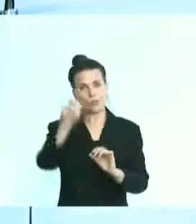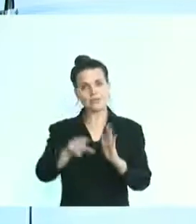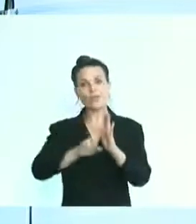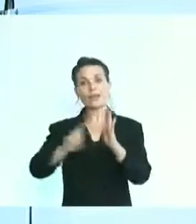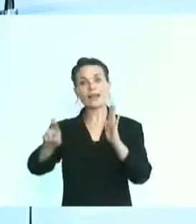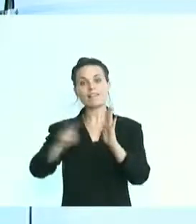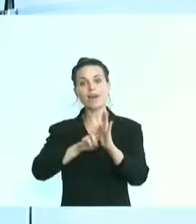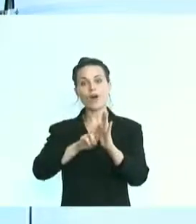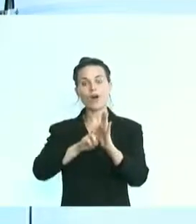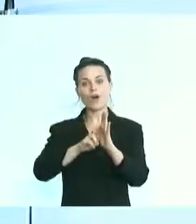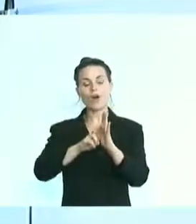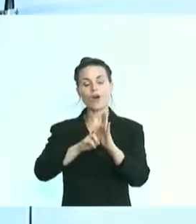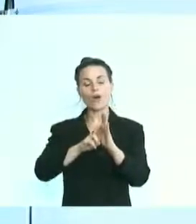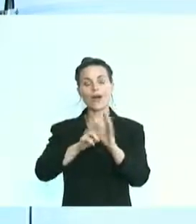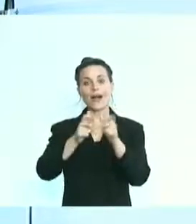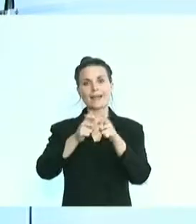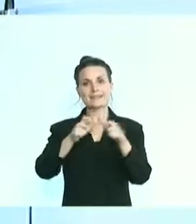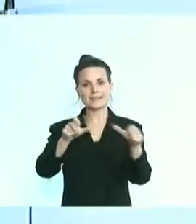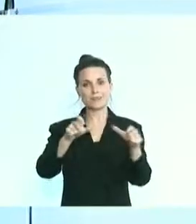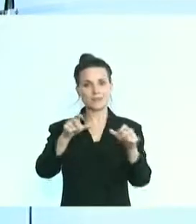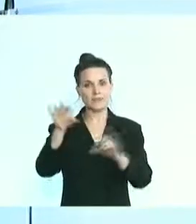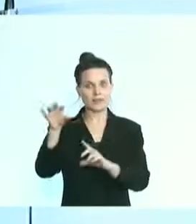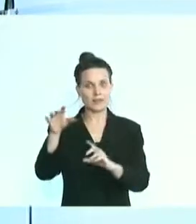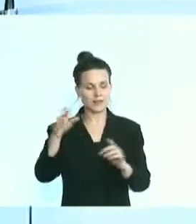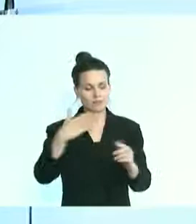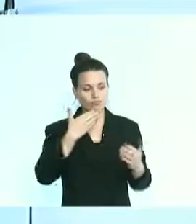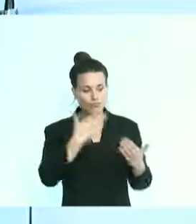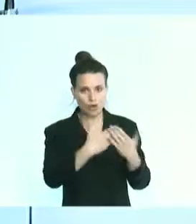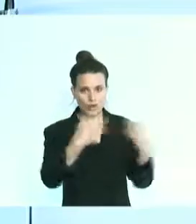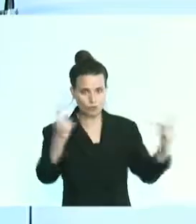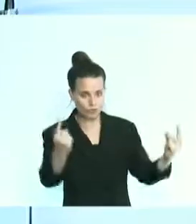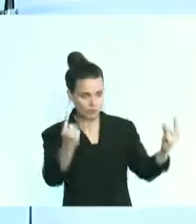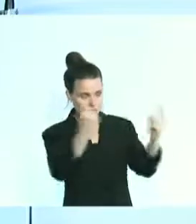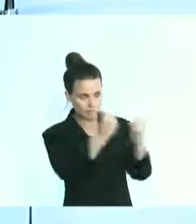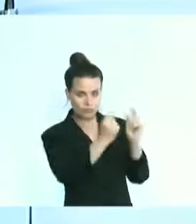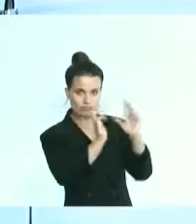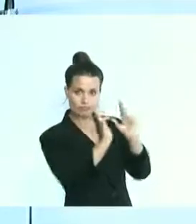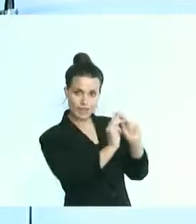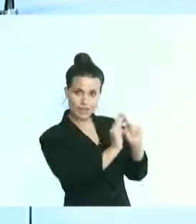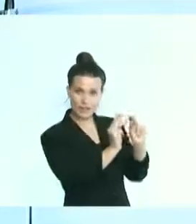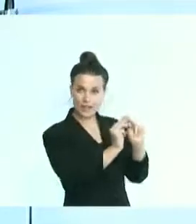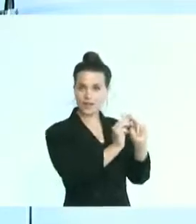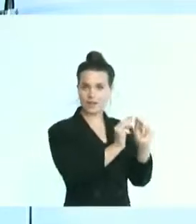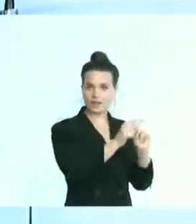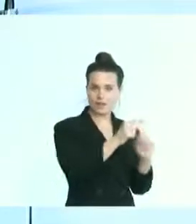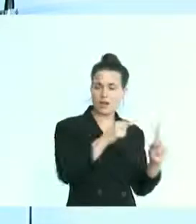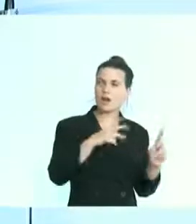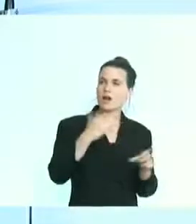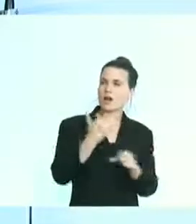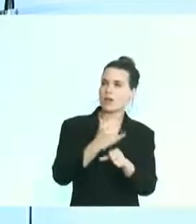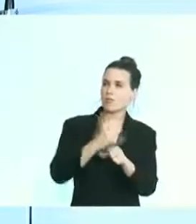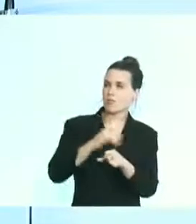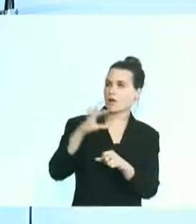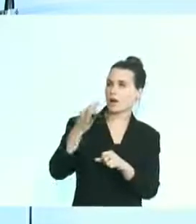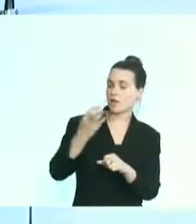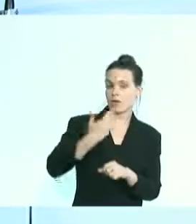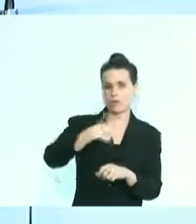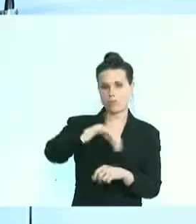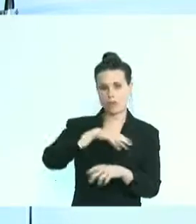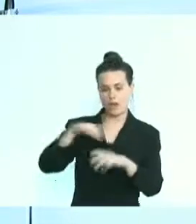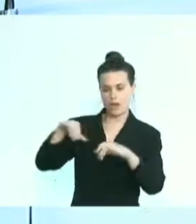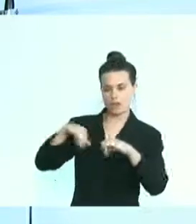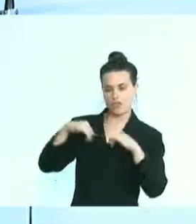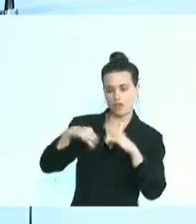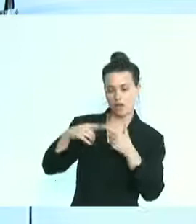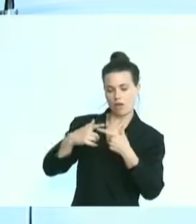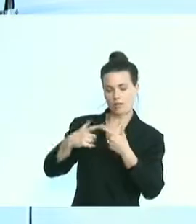commun. Ça s'est très très bien passé et le boucher s'est rendu compte très rapidement qu'en fait, grâce à vous, eh ben, il avait une clientèle